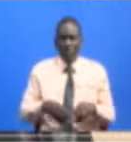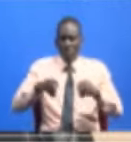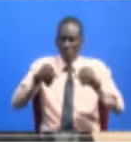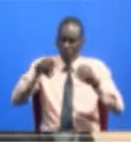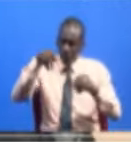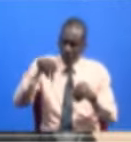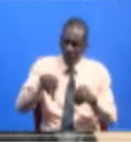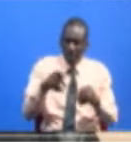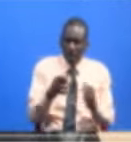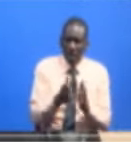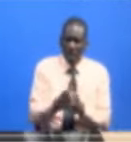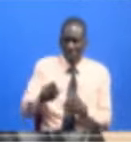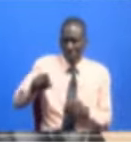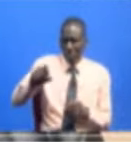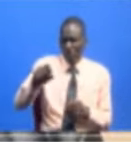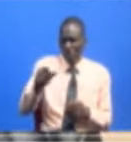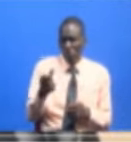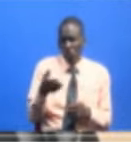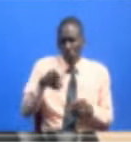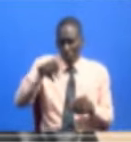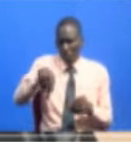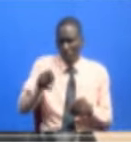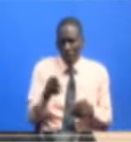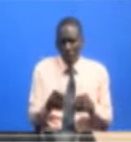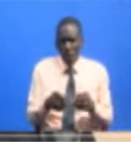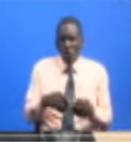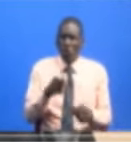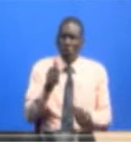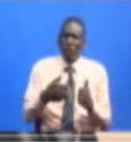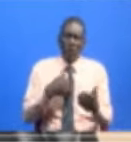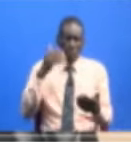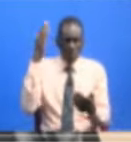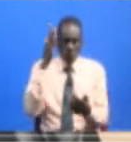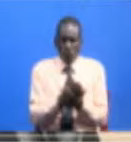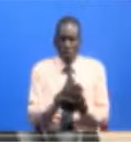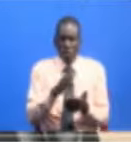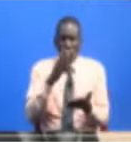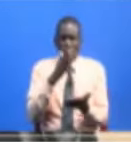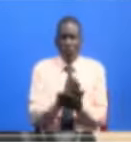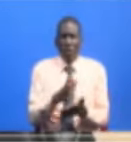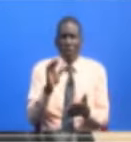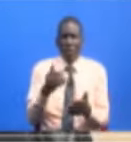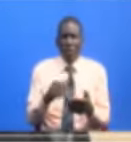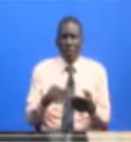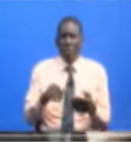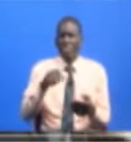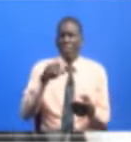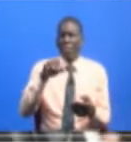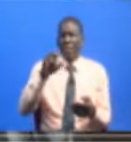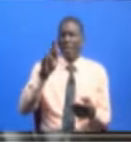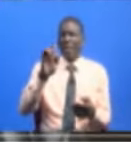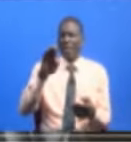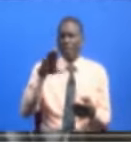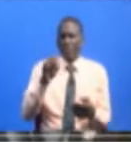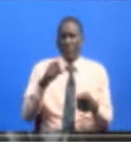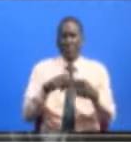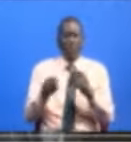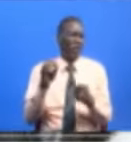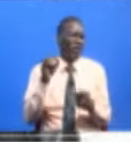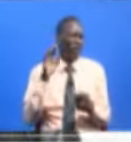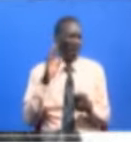na mbegu yenye imethibitishwa na Bureau of Standards, lakini tunasikia kwa